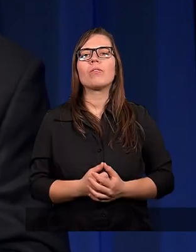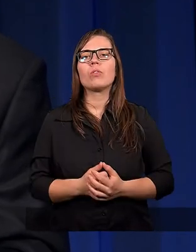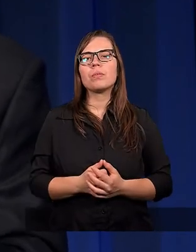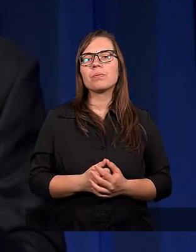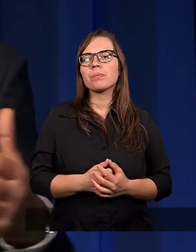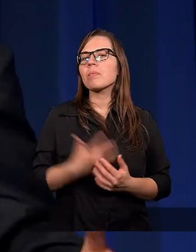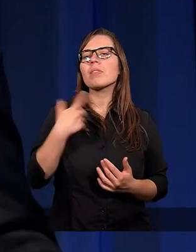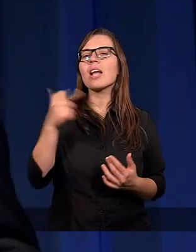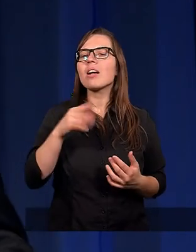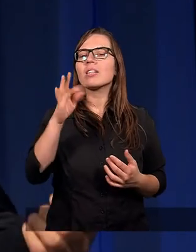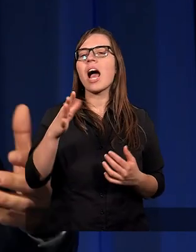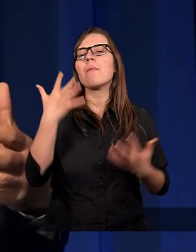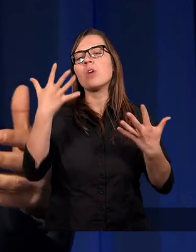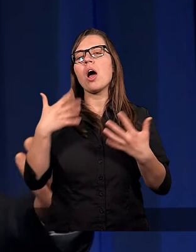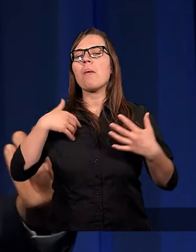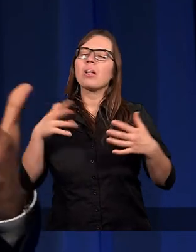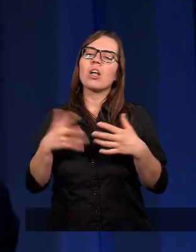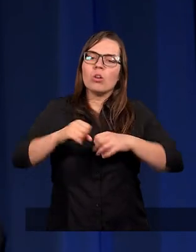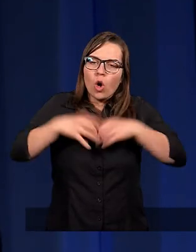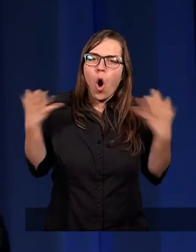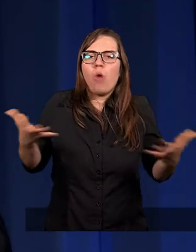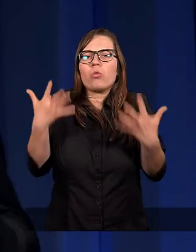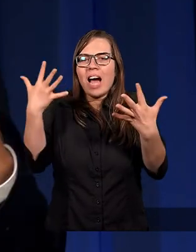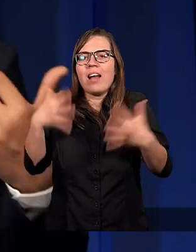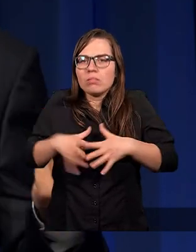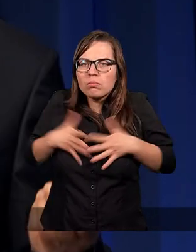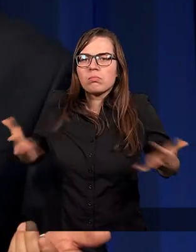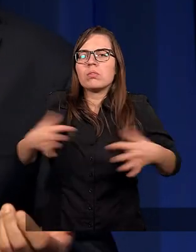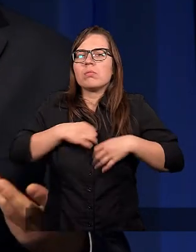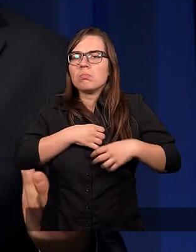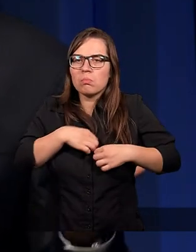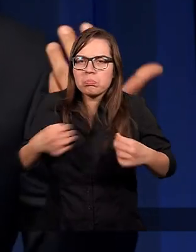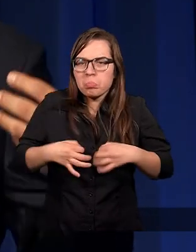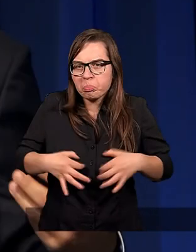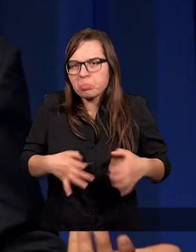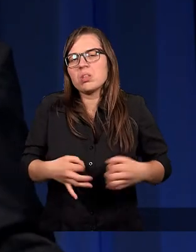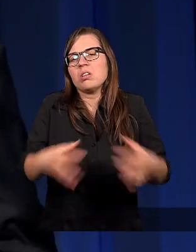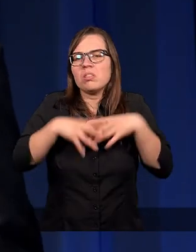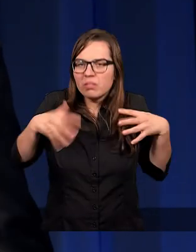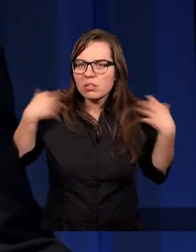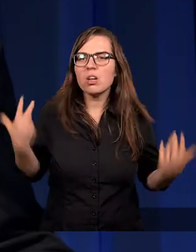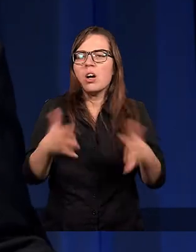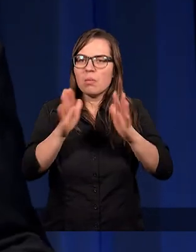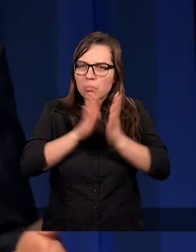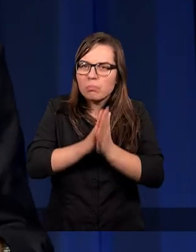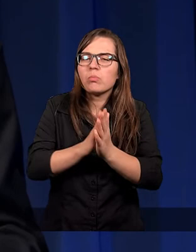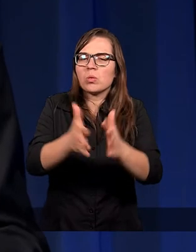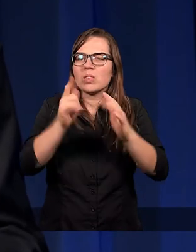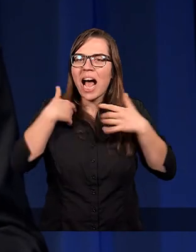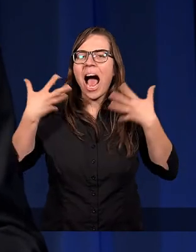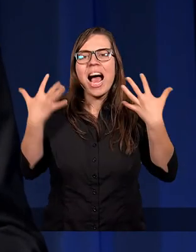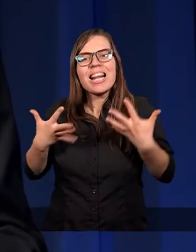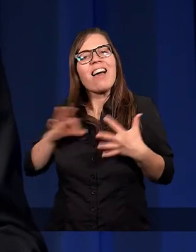Nie trzymaj tak sztywno rąk przy sobie, pozwól, rozłóż ręce, rozepnę koszulę, zdejmę tę marynarkę, dam ci coś swojego.